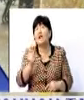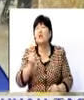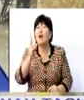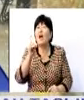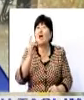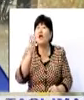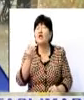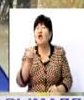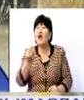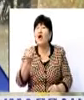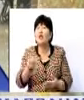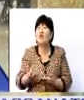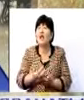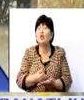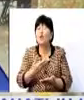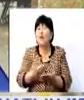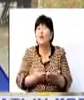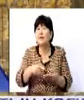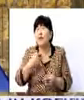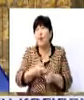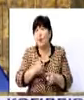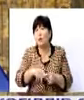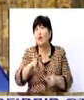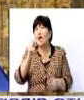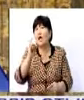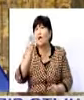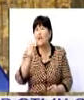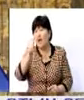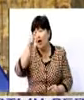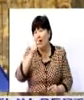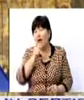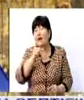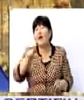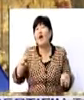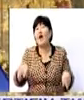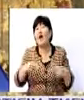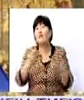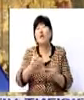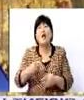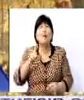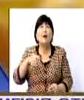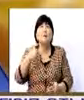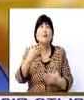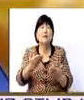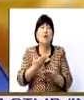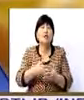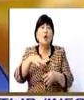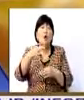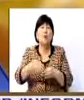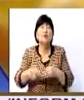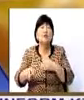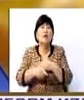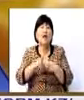деп қаражат жинаушы мағынасында атаған. Осыдан барып қараша ай атауы қалыптасса керек. Мамандар берген мәлімет күздің кенже